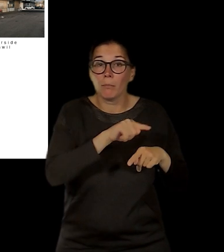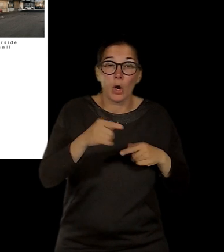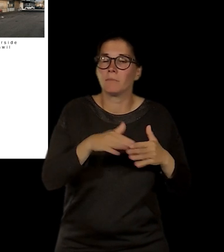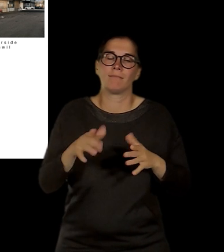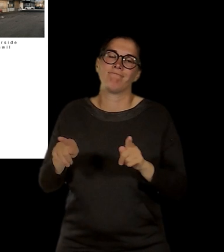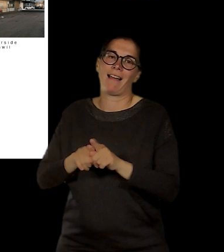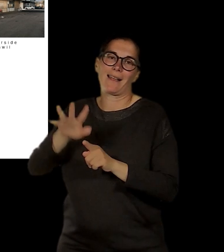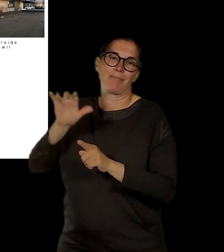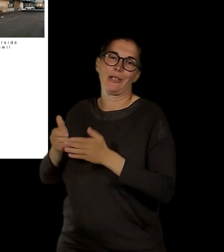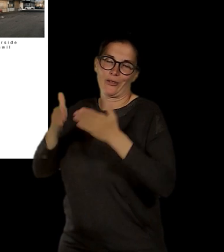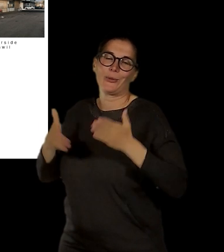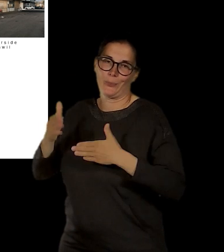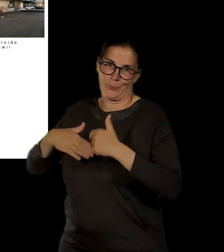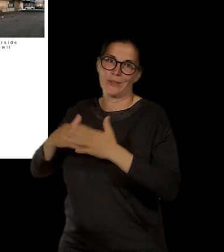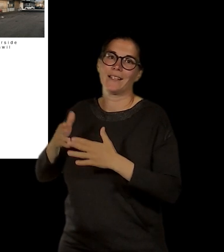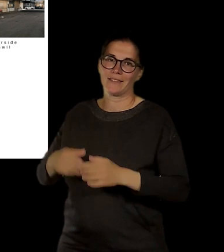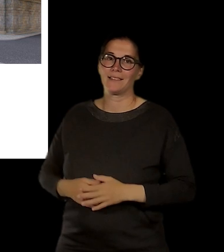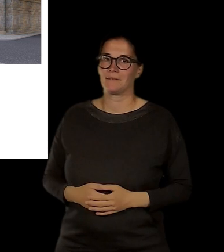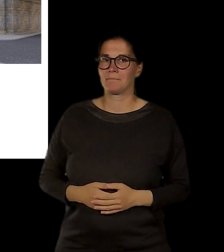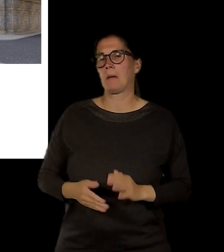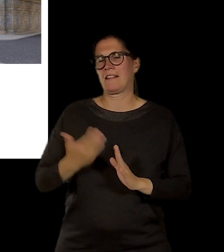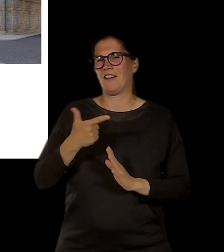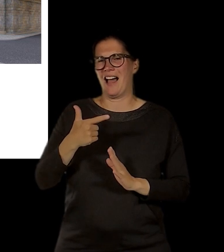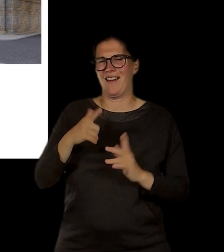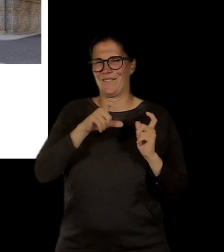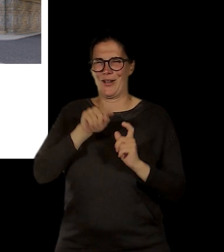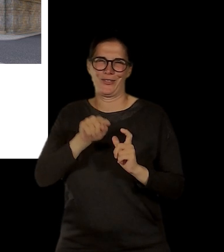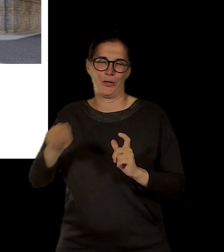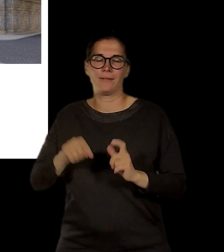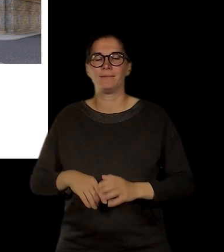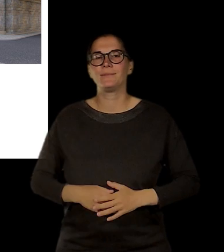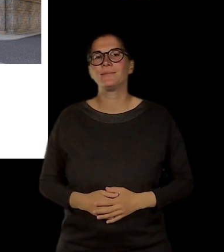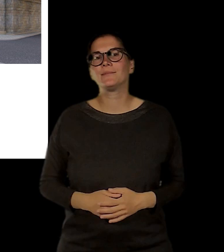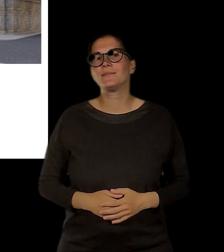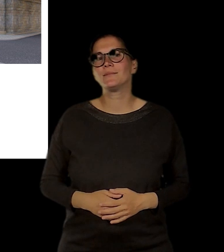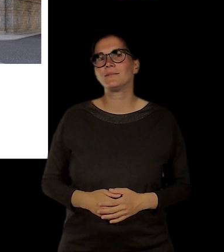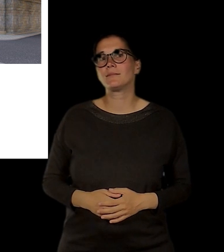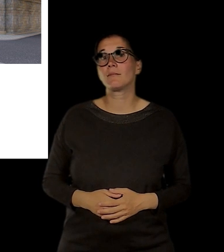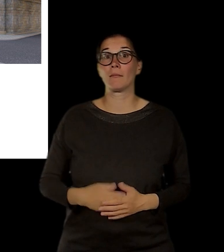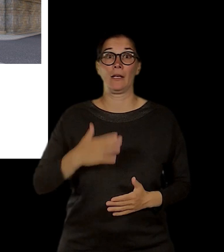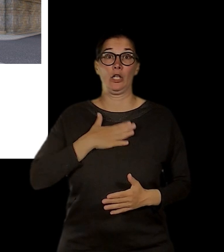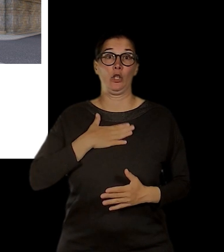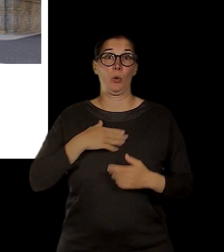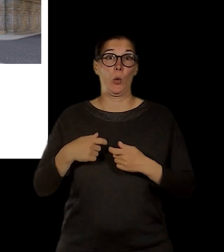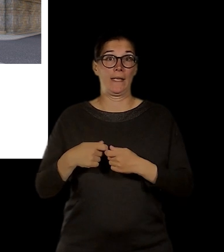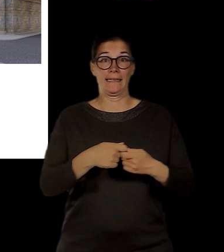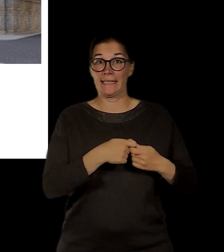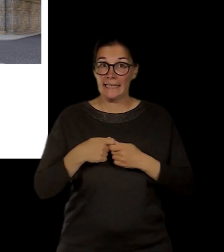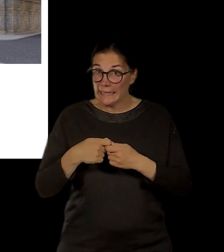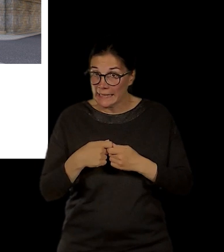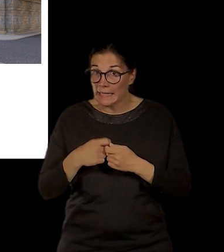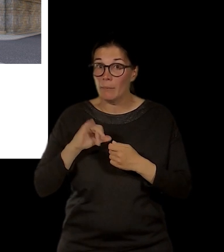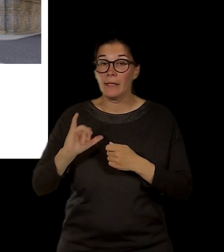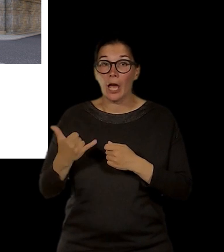proporce. To jsou úplně dvě poslední. A máme, náš tým je v podstatě posílen ještě